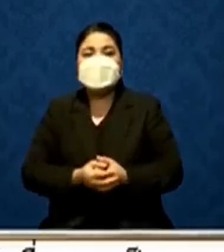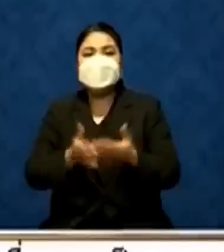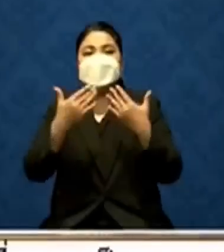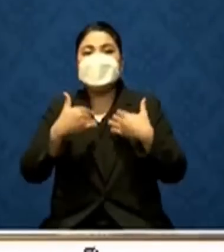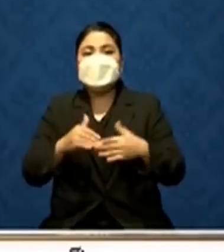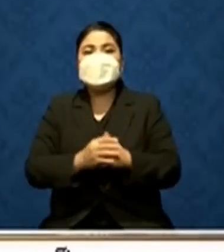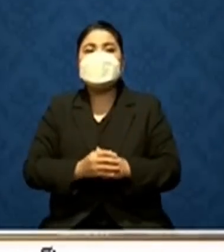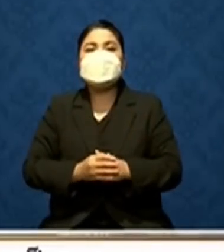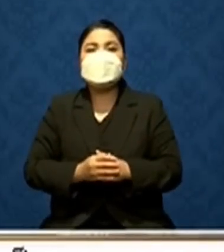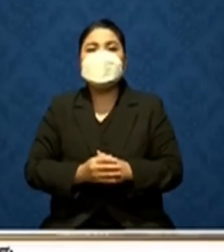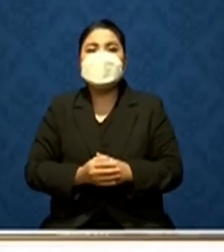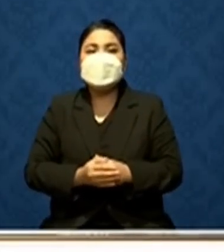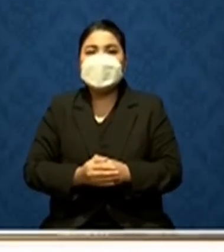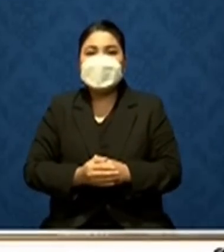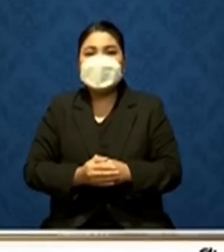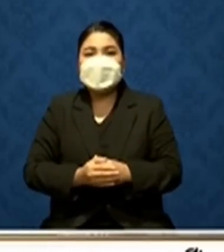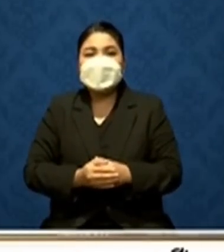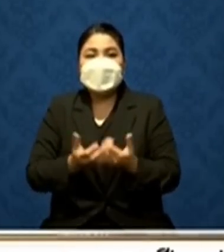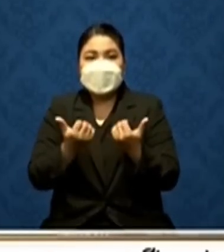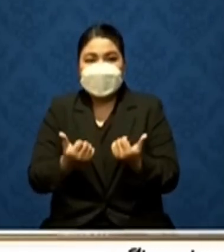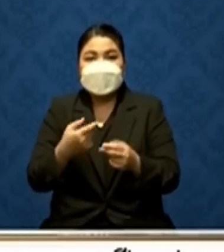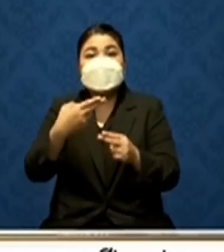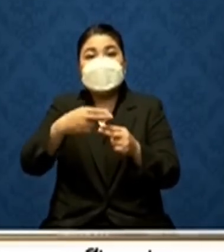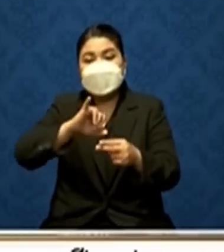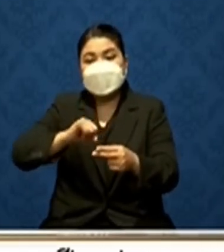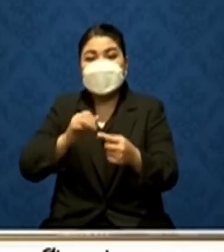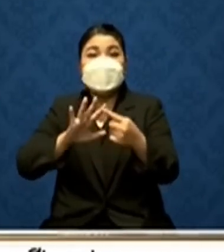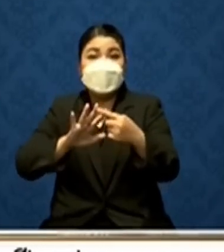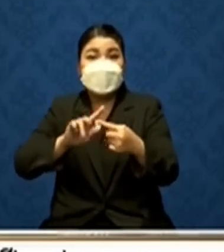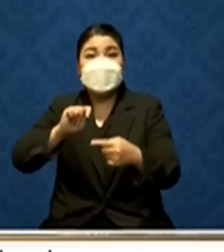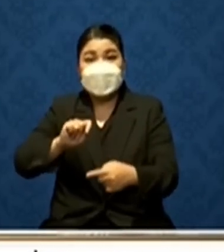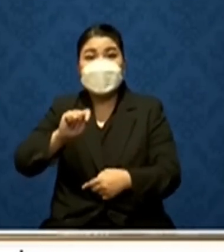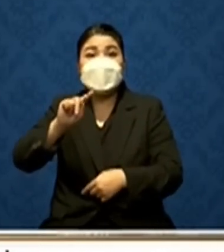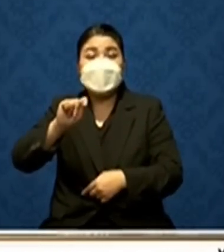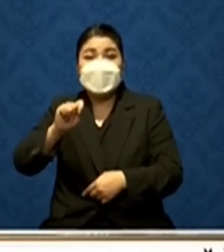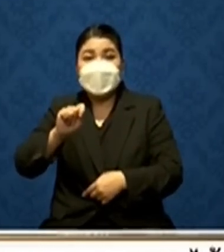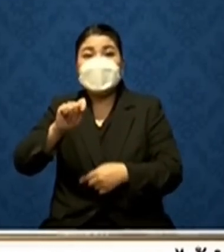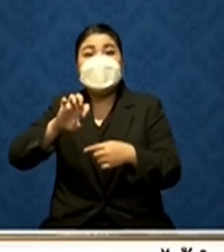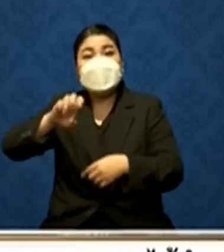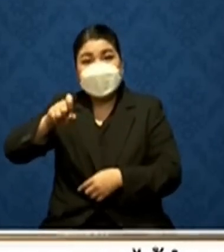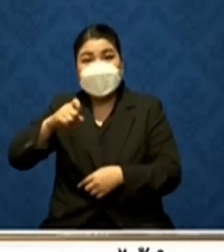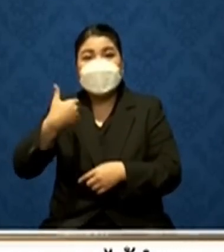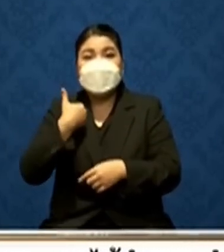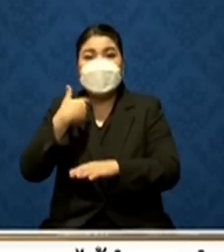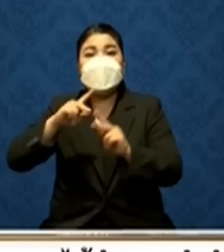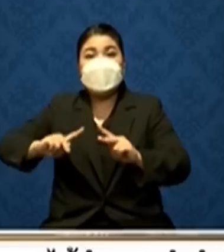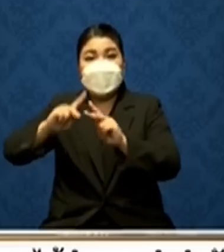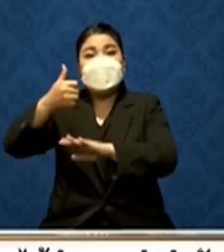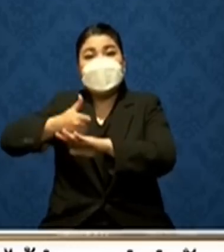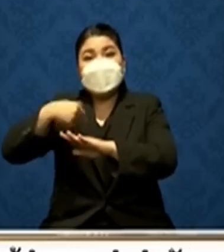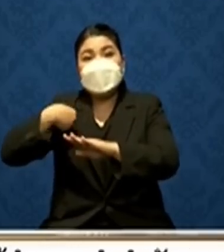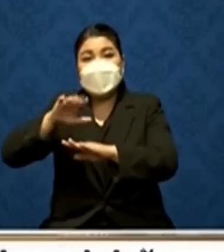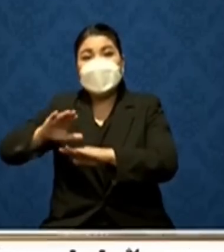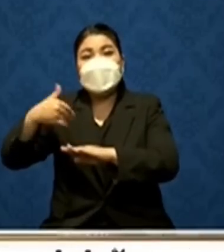นำด่านที่กระทบ1นายจุติไกรฤกษ์รัฐมนตรีว่าการกระทรวงพัฒนาสังคมและความ